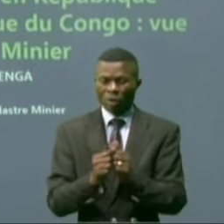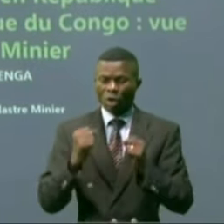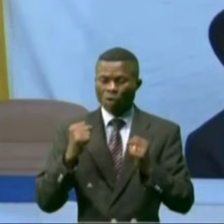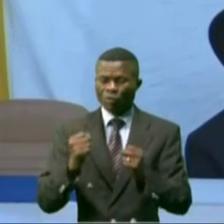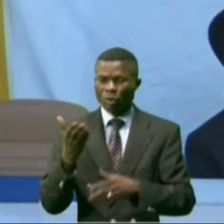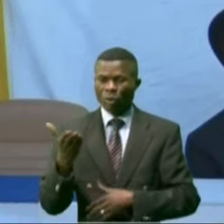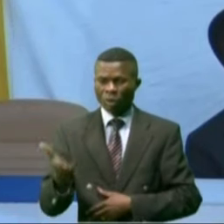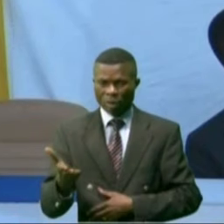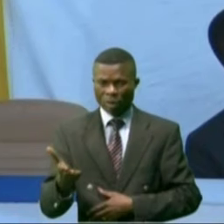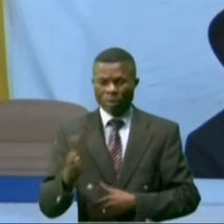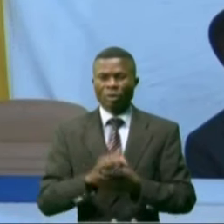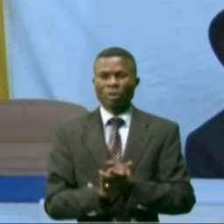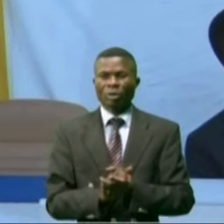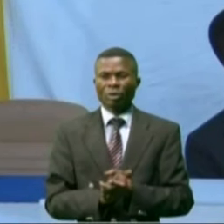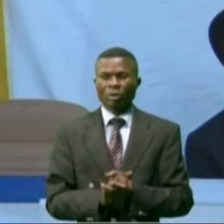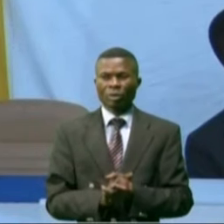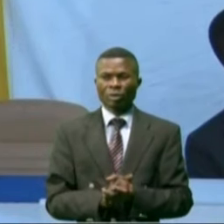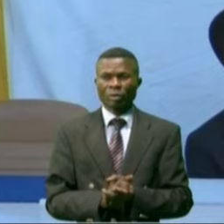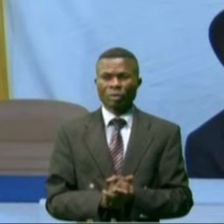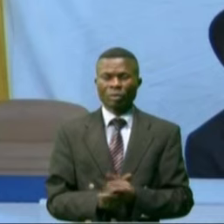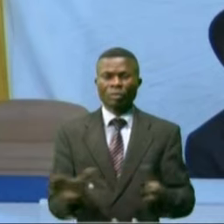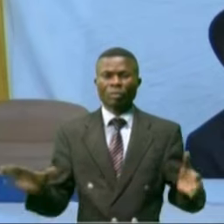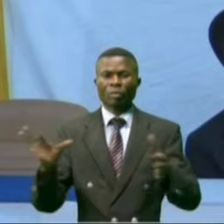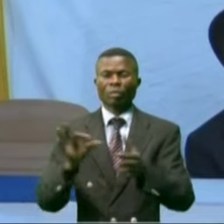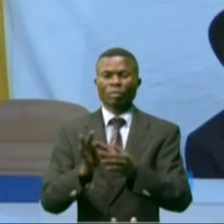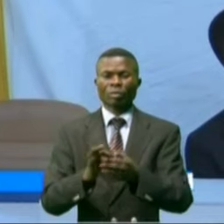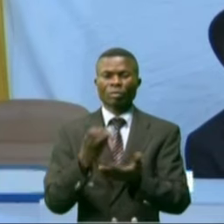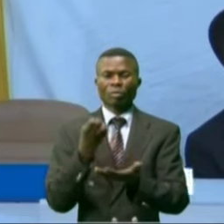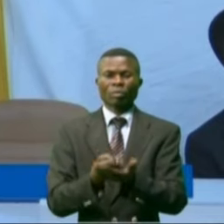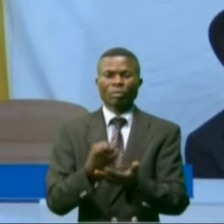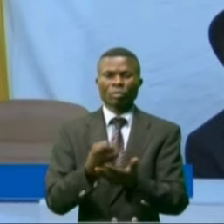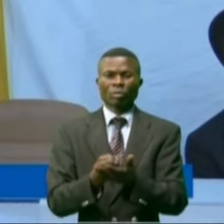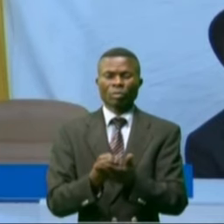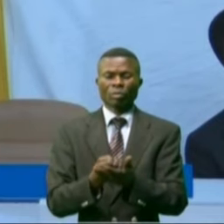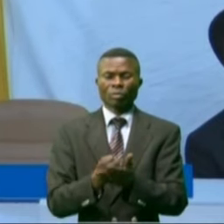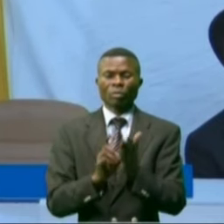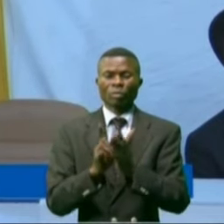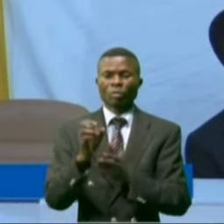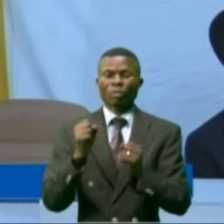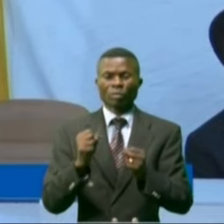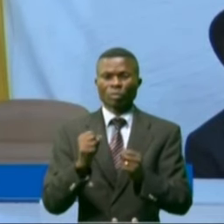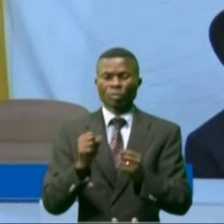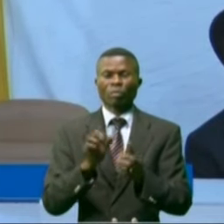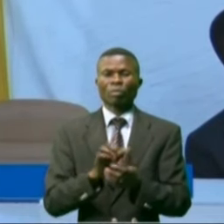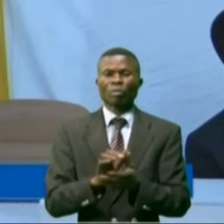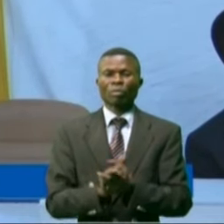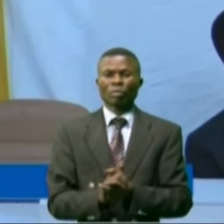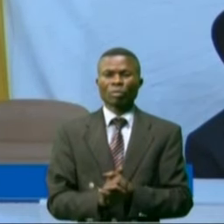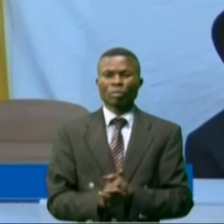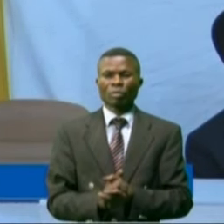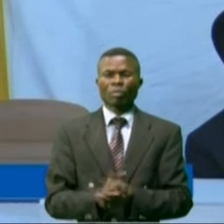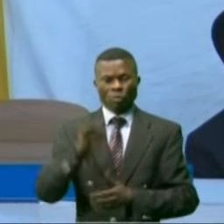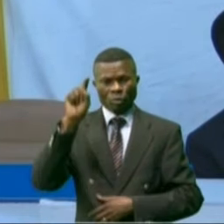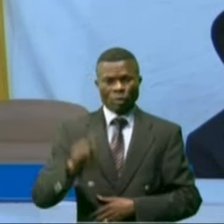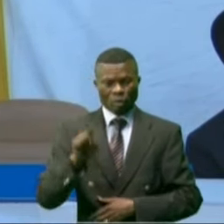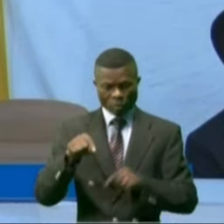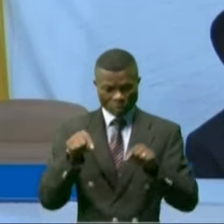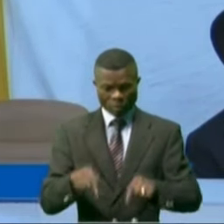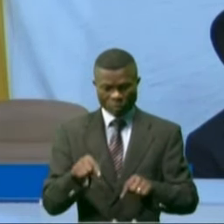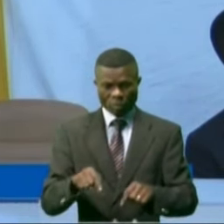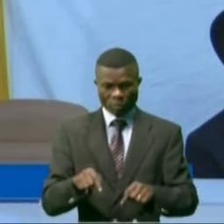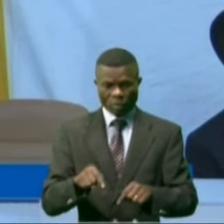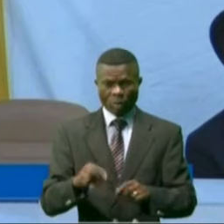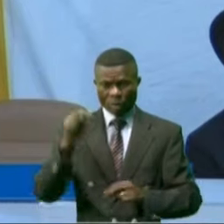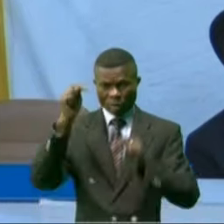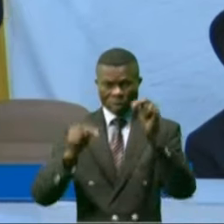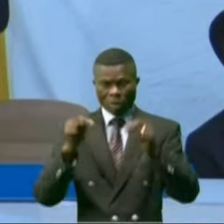durabilité. La commission économique et sur le développement avait défini qu'il fallait aujourd'hui intégrer